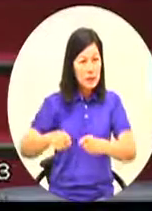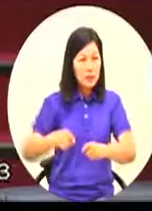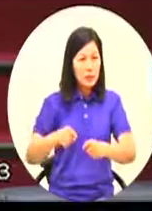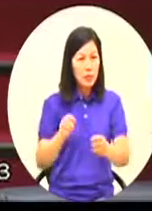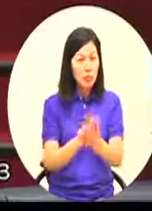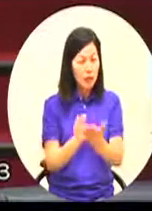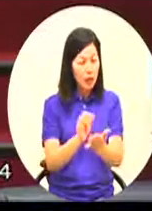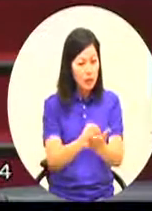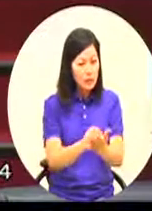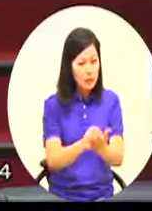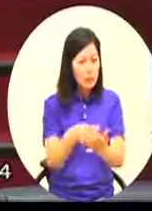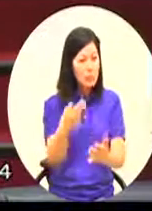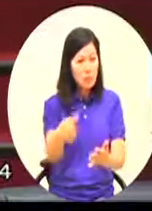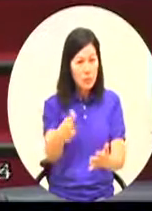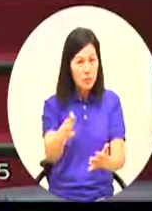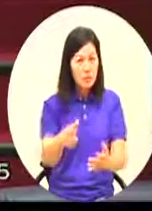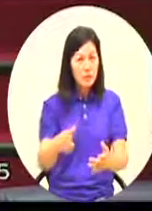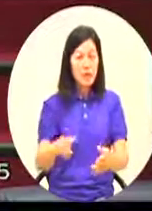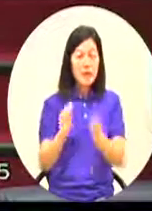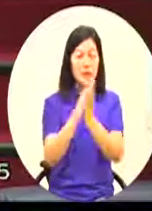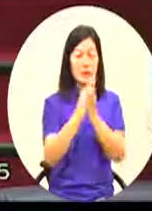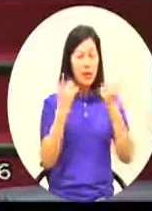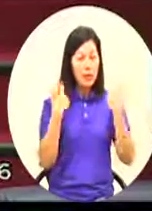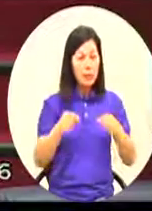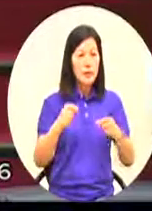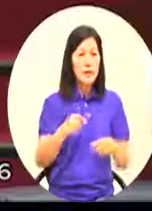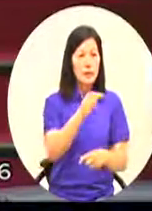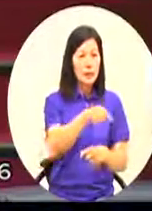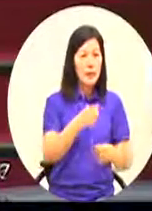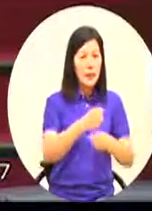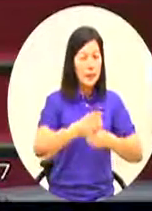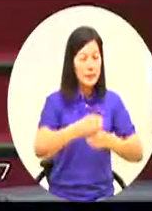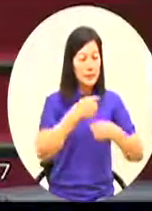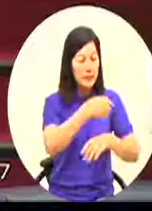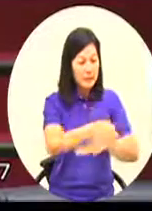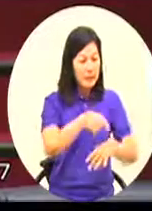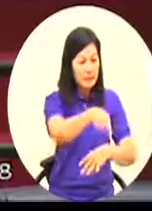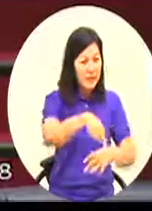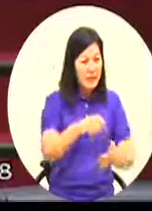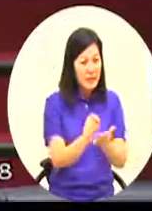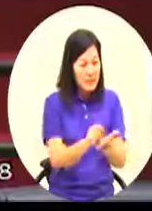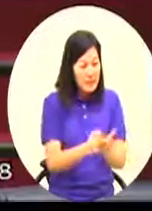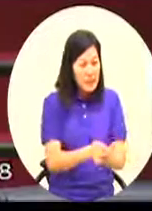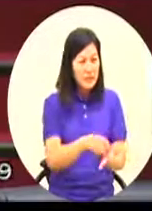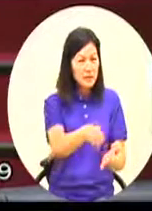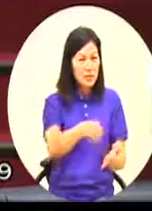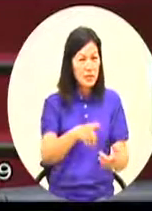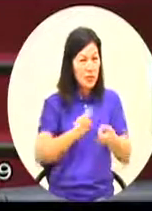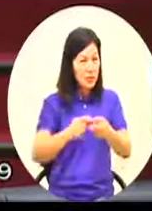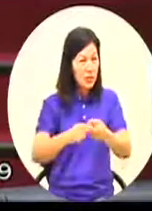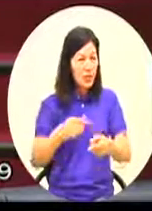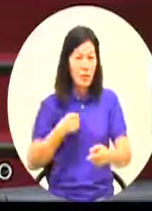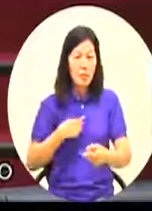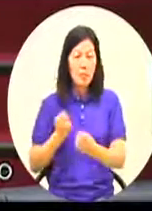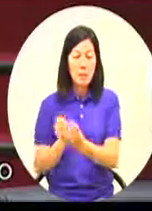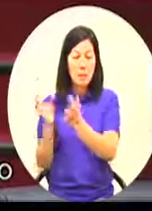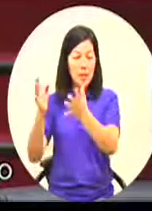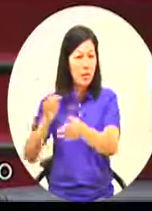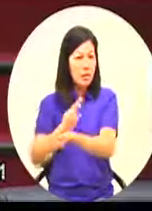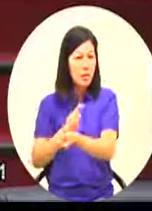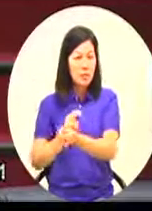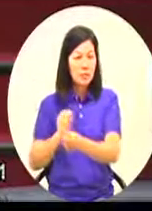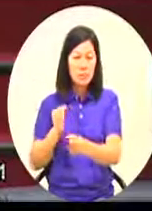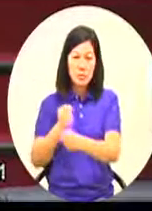计划？只有桃园跟纳马夏所报的计划是可以做，我们茂林就不必做，我